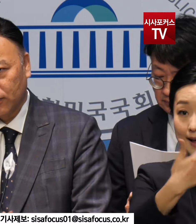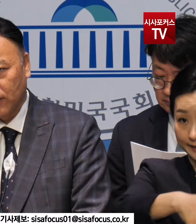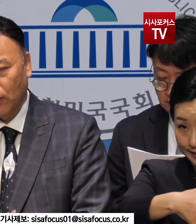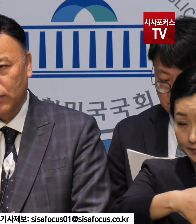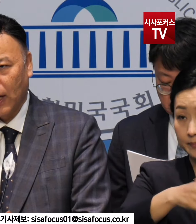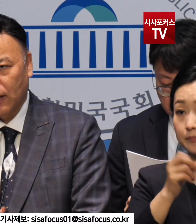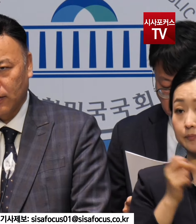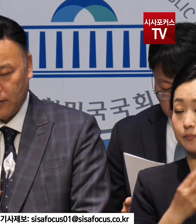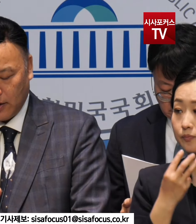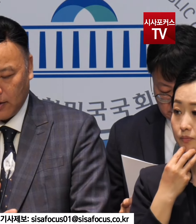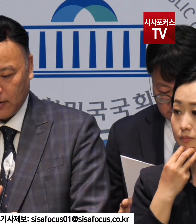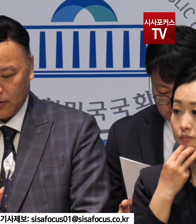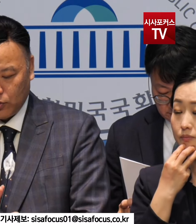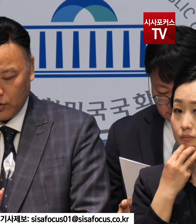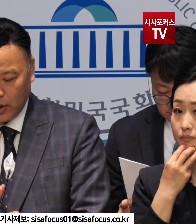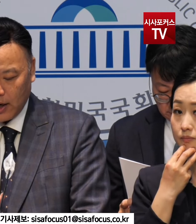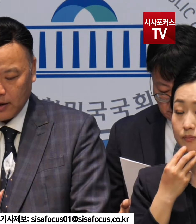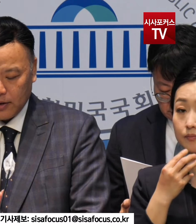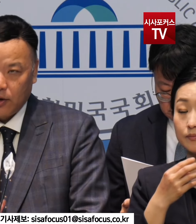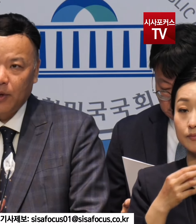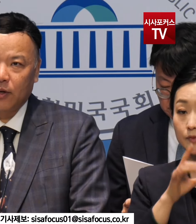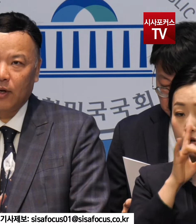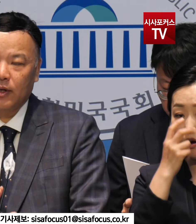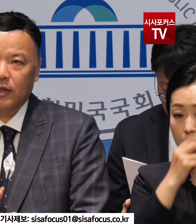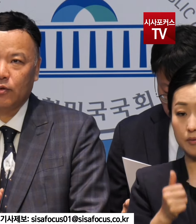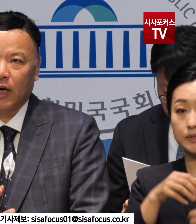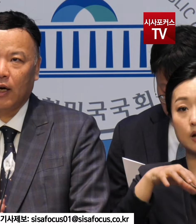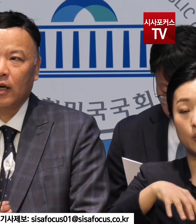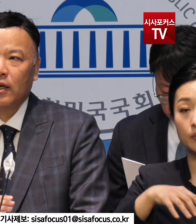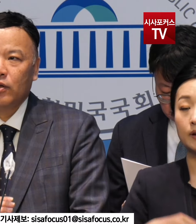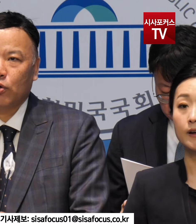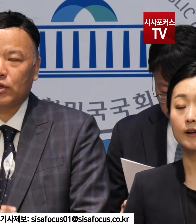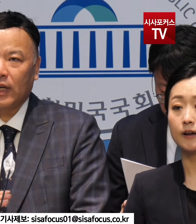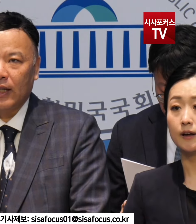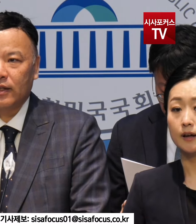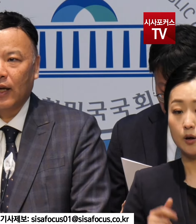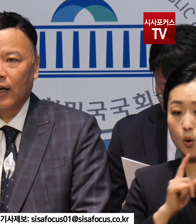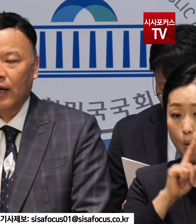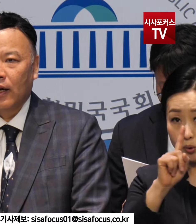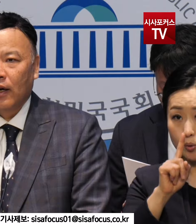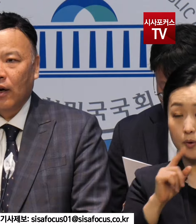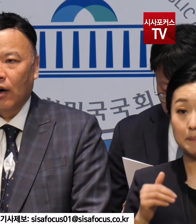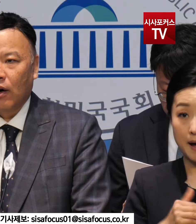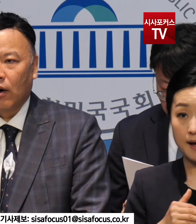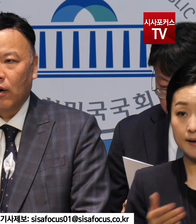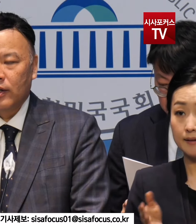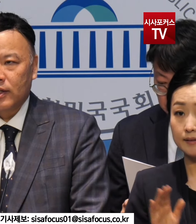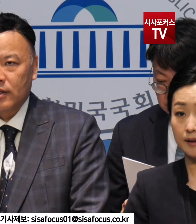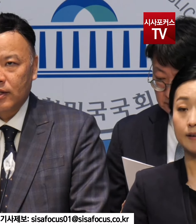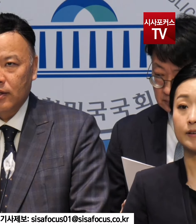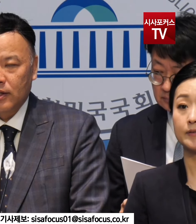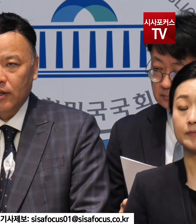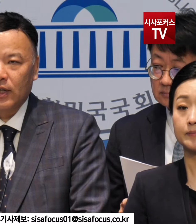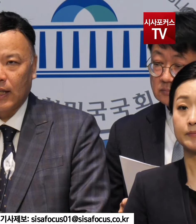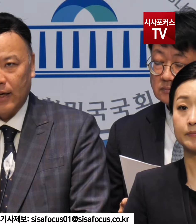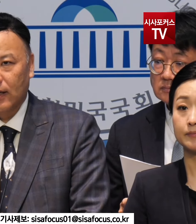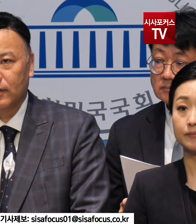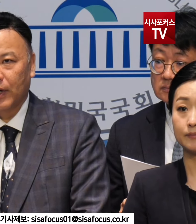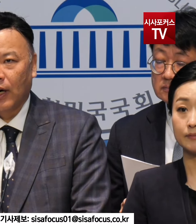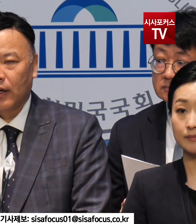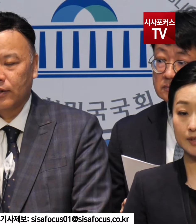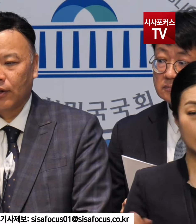동일한 예를 들어서 서울지방 그 중앙지검에서 그 우리가 고소장을 냈는데 이제 지역이